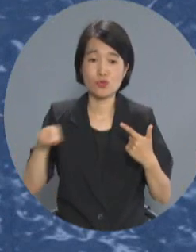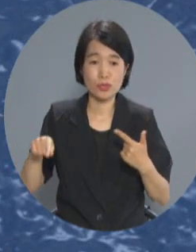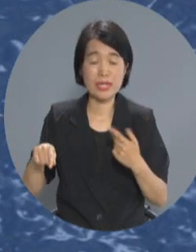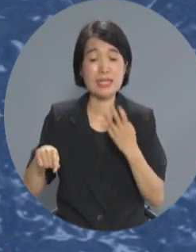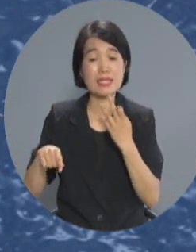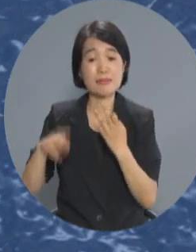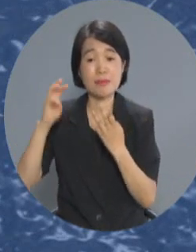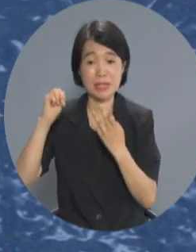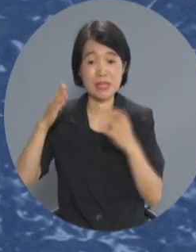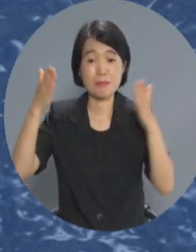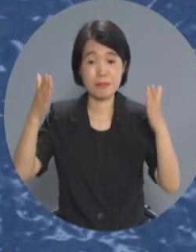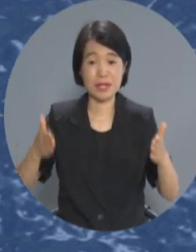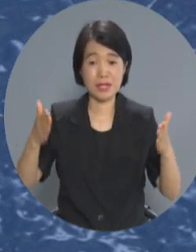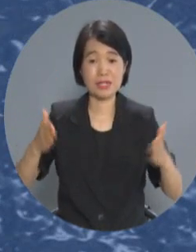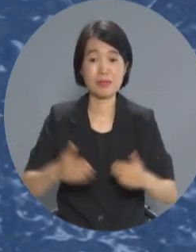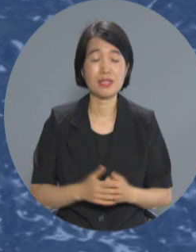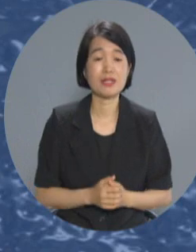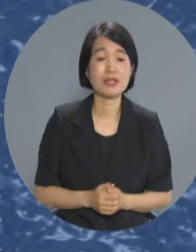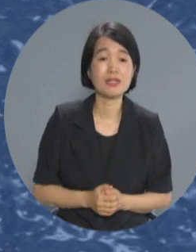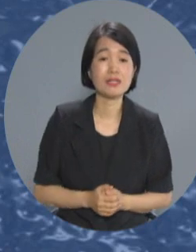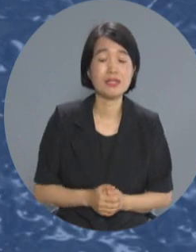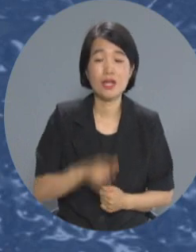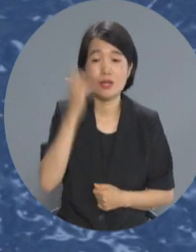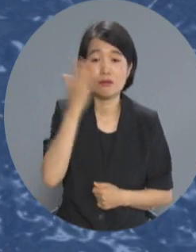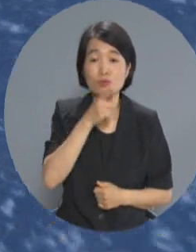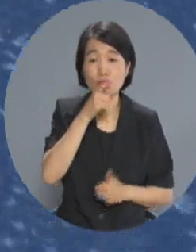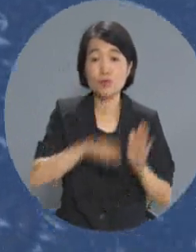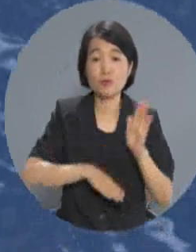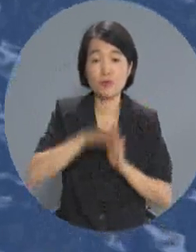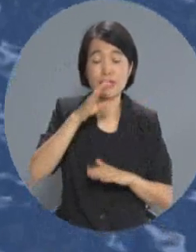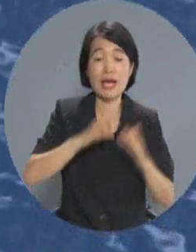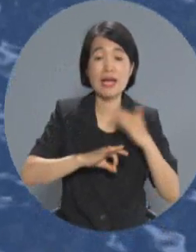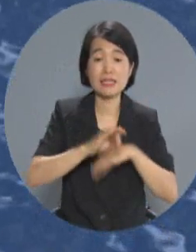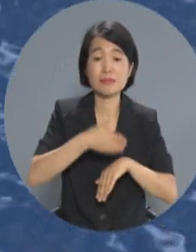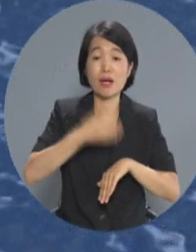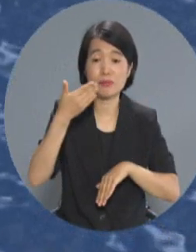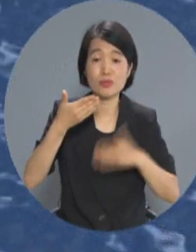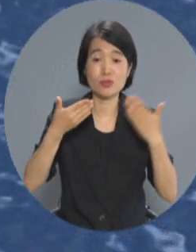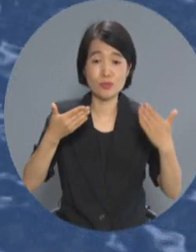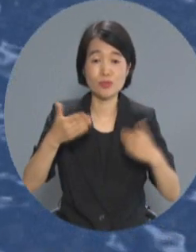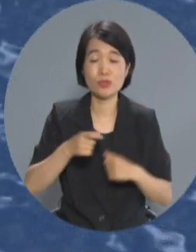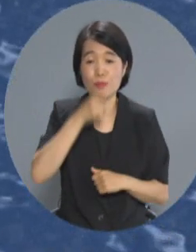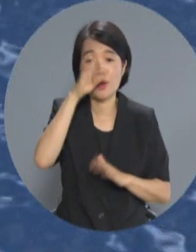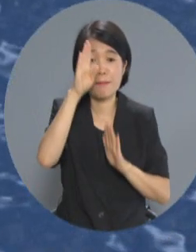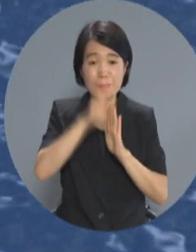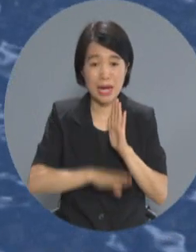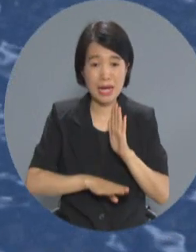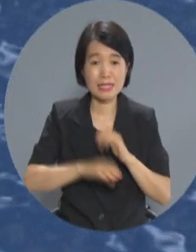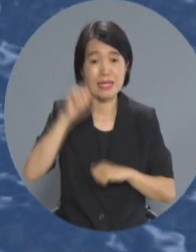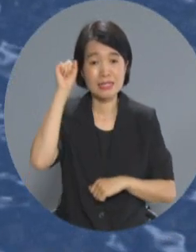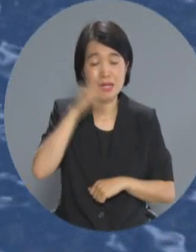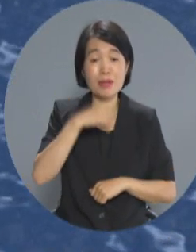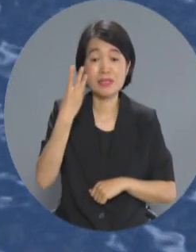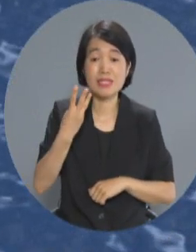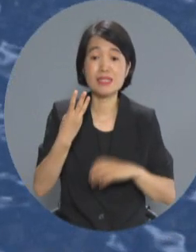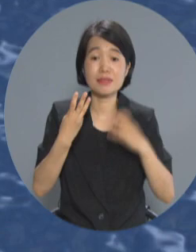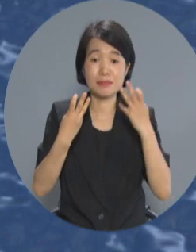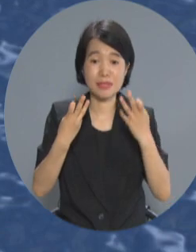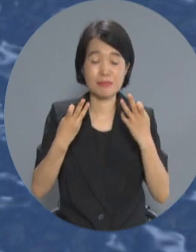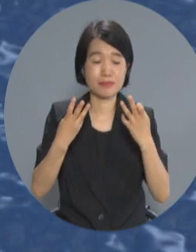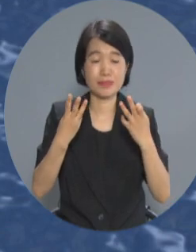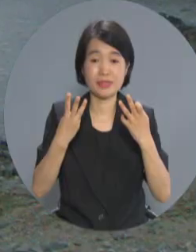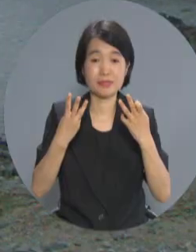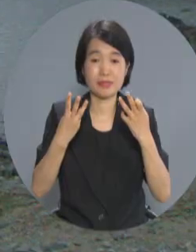13m 사회로 예상됩니다 여수 만조 시각은 아침 9시 9분 간조 시각은 새벽 3시에 13분